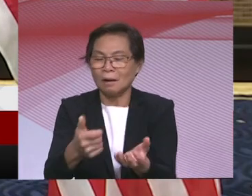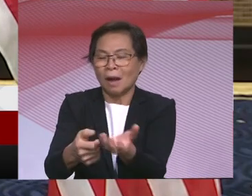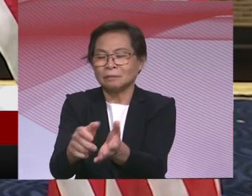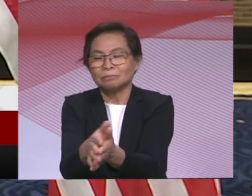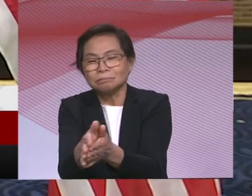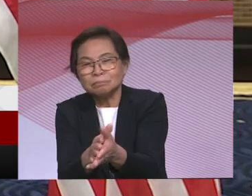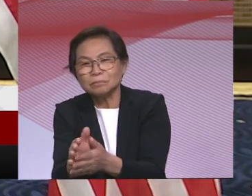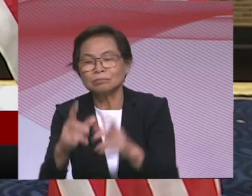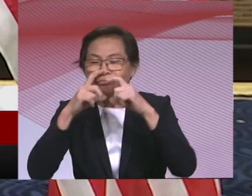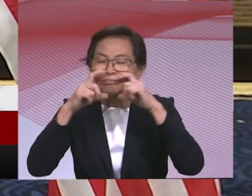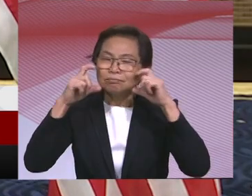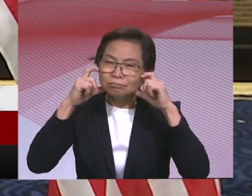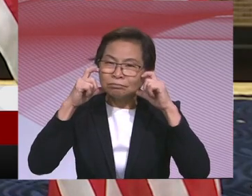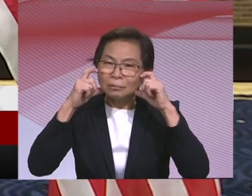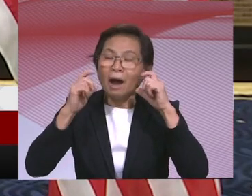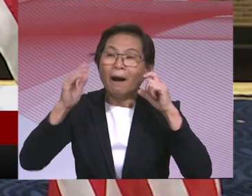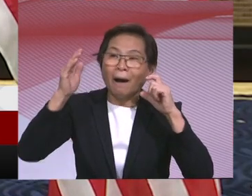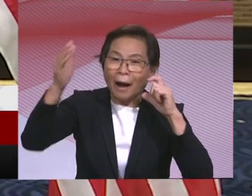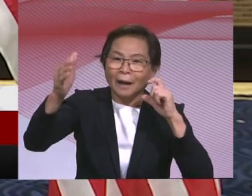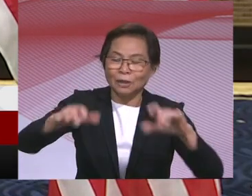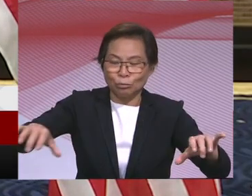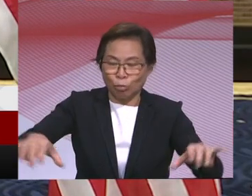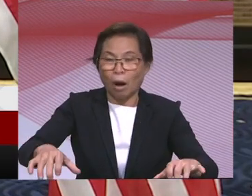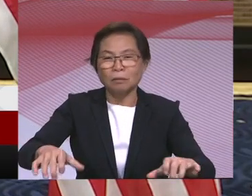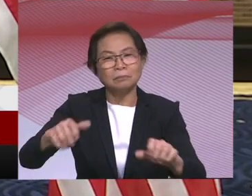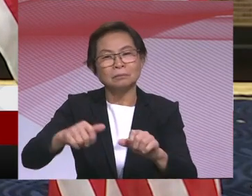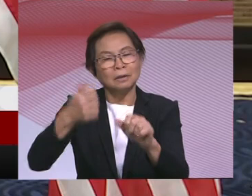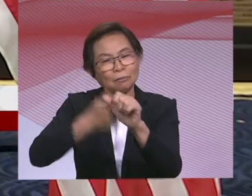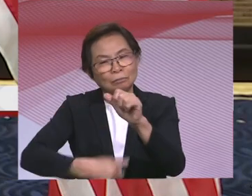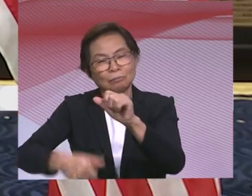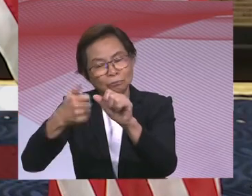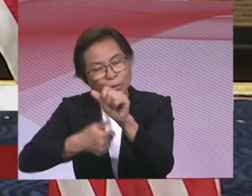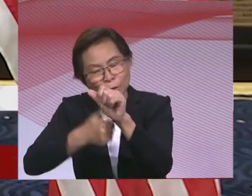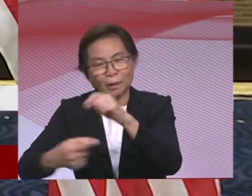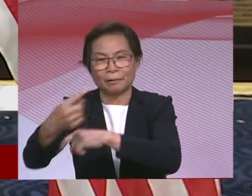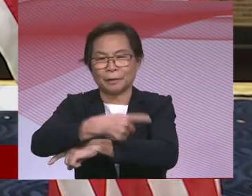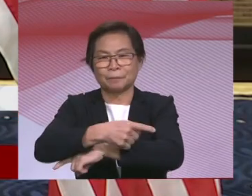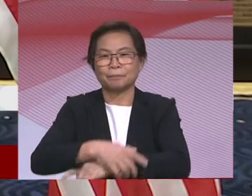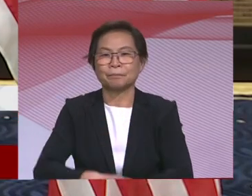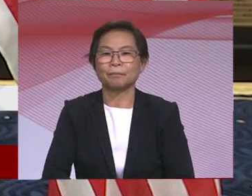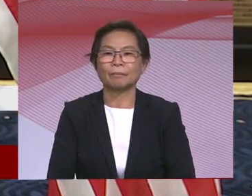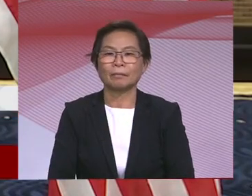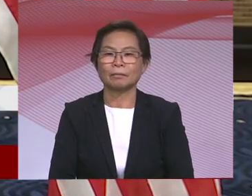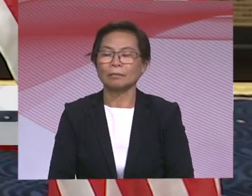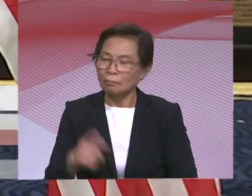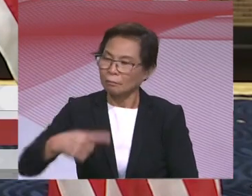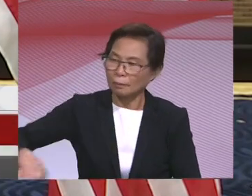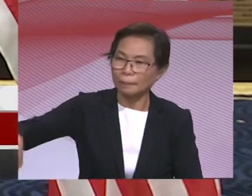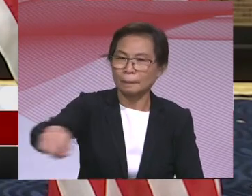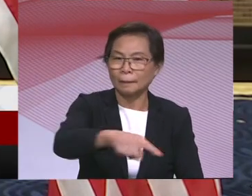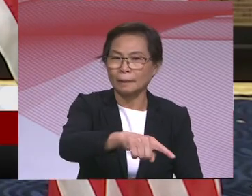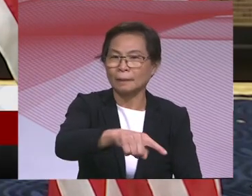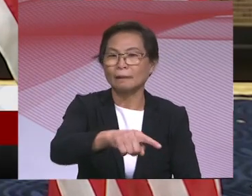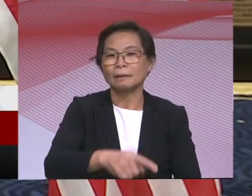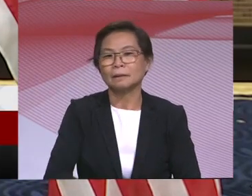sanitizer penutup muka akan dilakukan setiap hari Hai lolstats clean